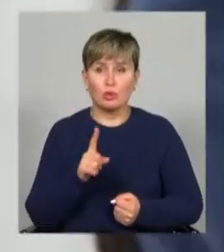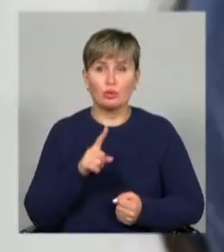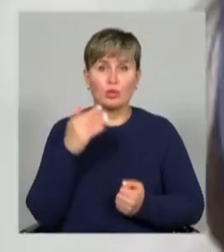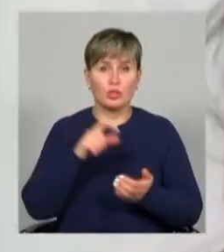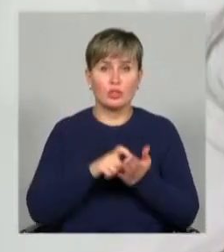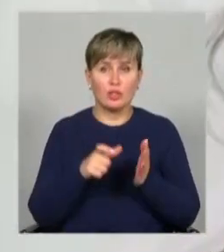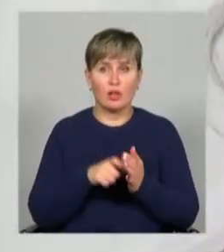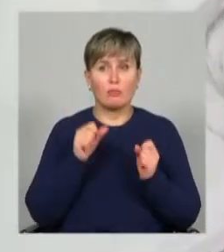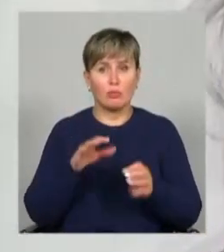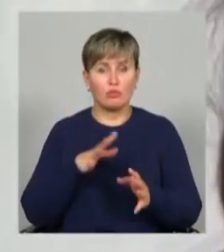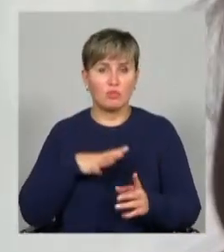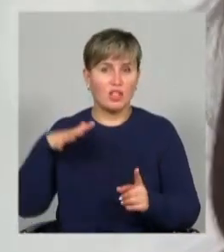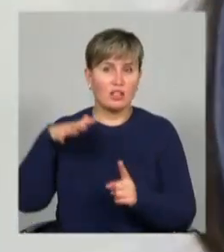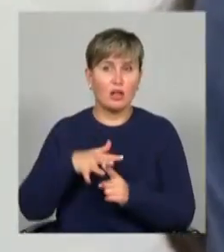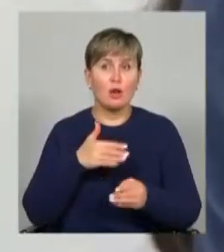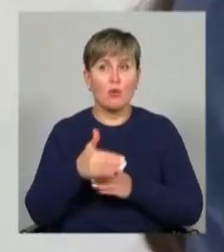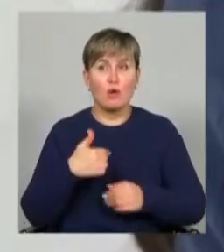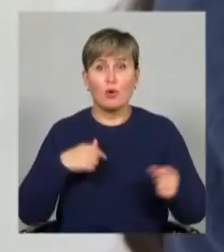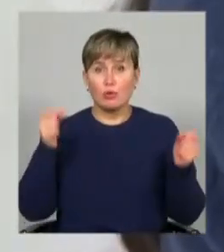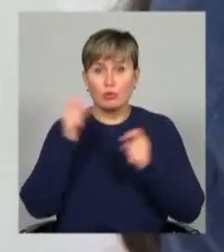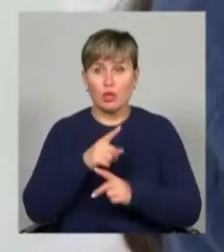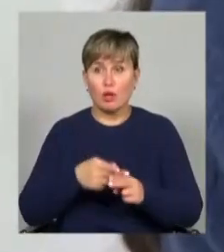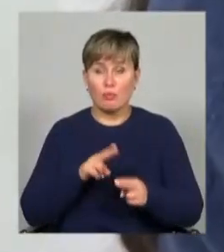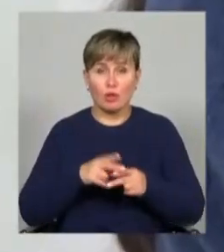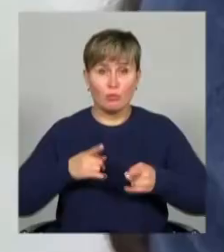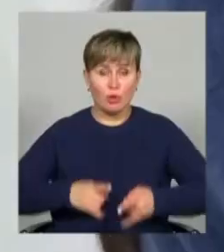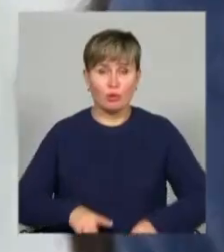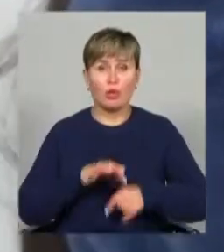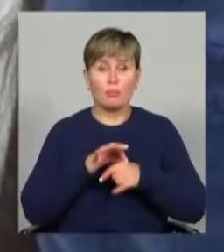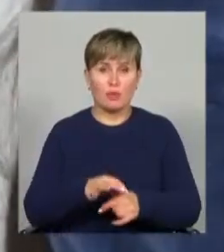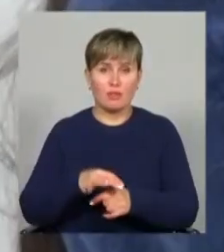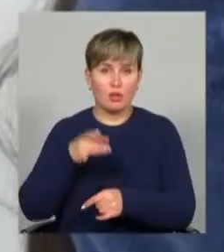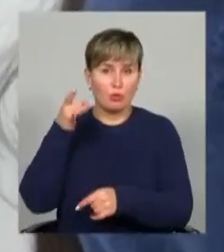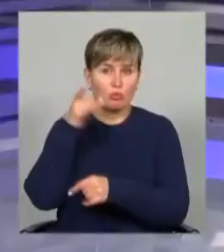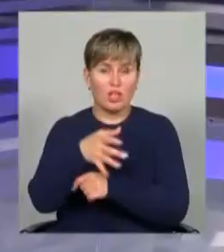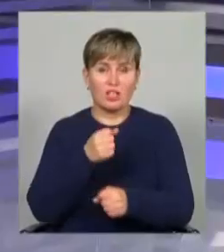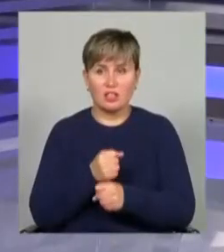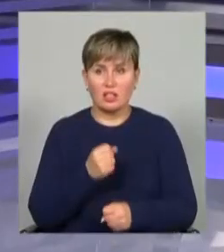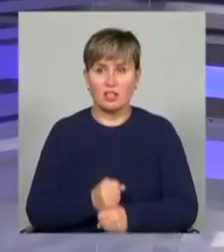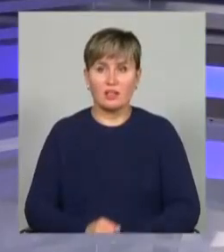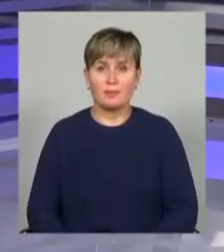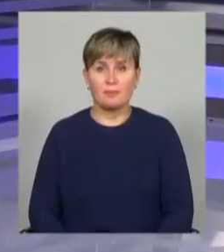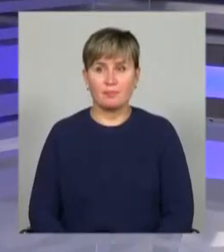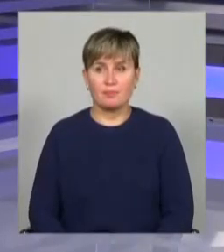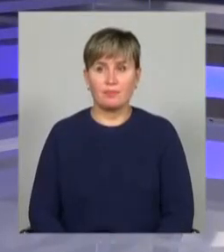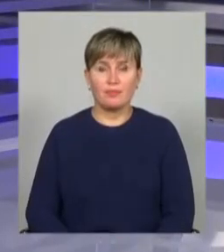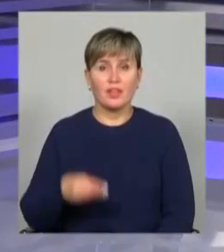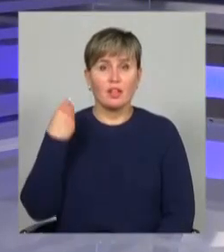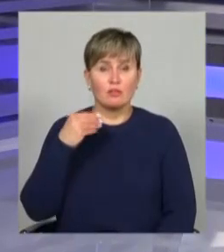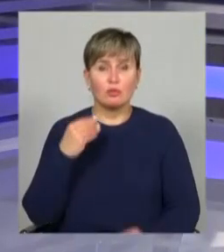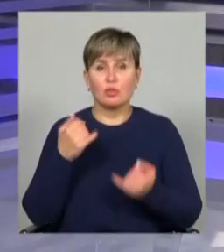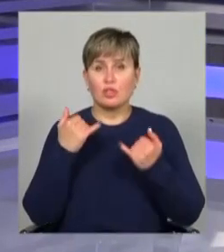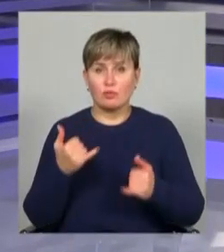здание возможна атака. Позже мы узнали, что по этому роддому провели ракетный удар. В Турции сегодня